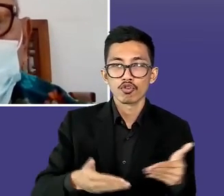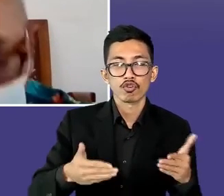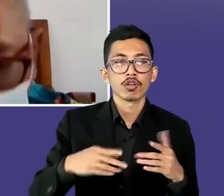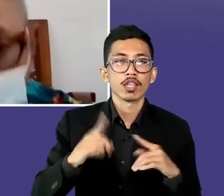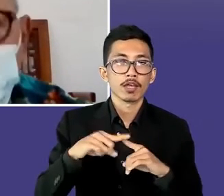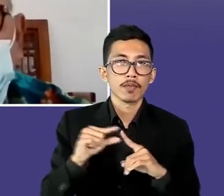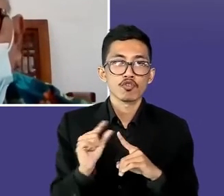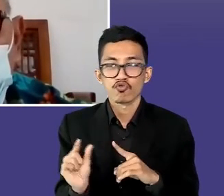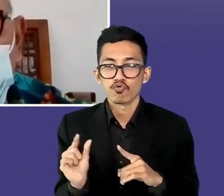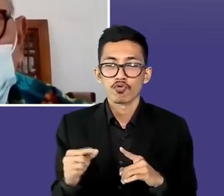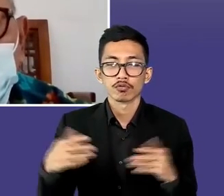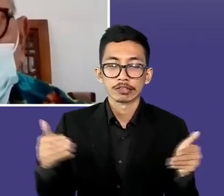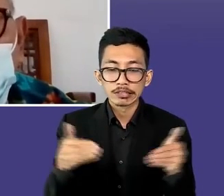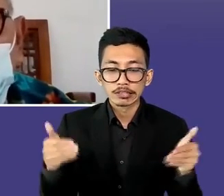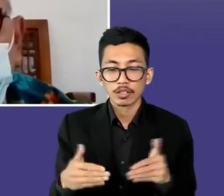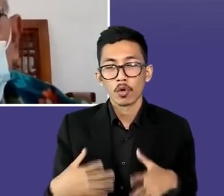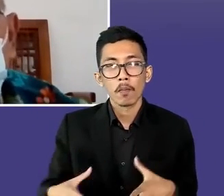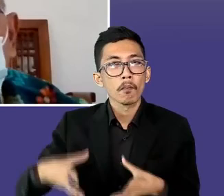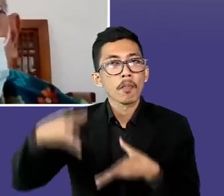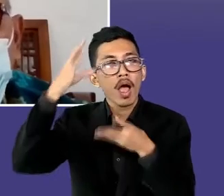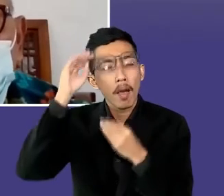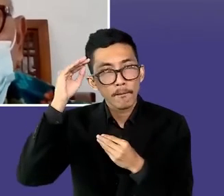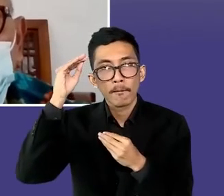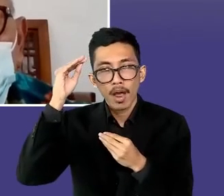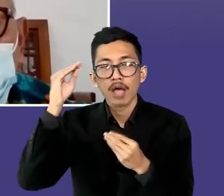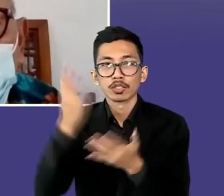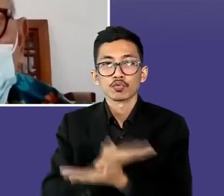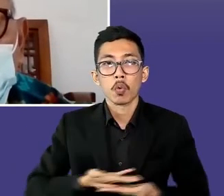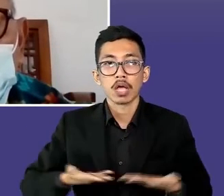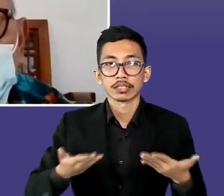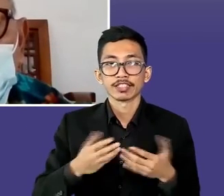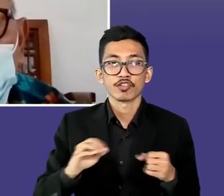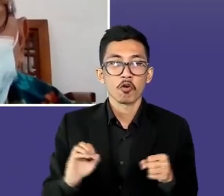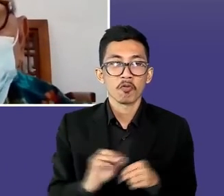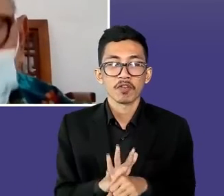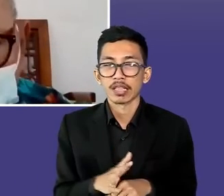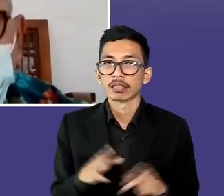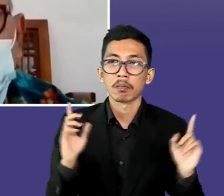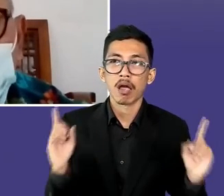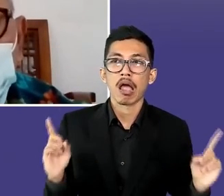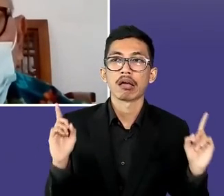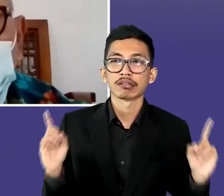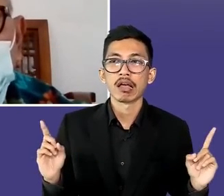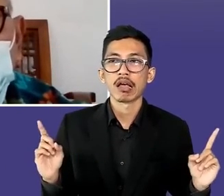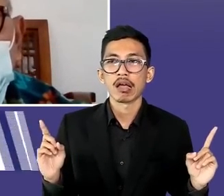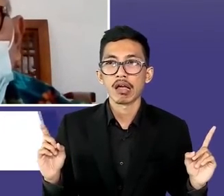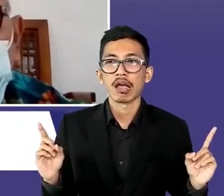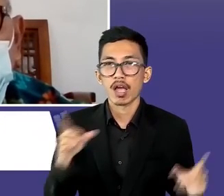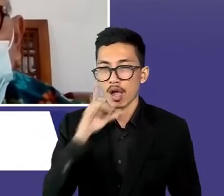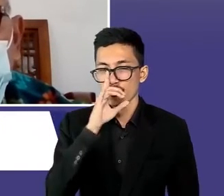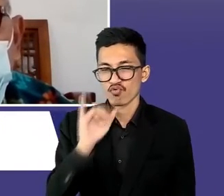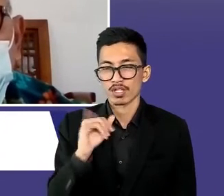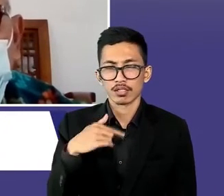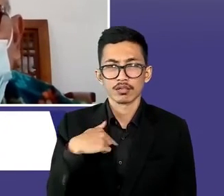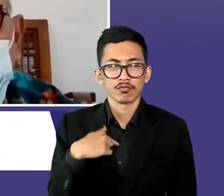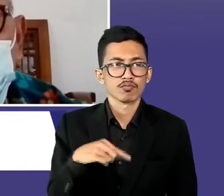ya, supaya mereka juga mengerti bahwa ini kita sedang dalam kondisi yang berbahaya. Tidak mungkin kita